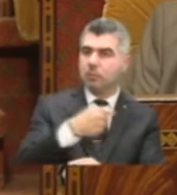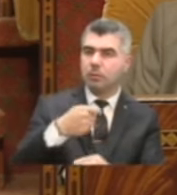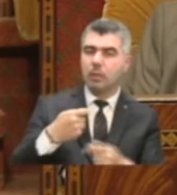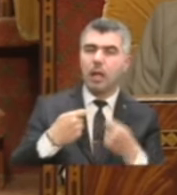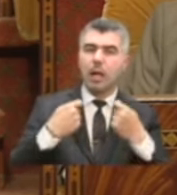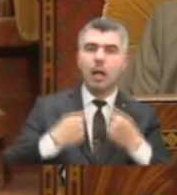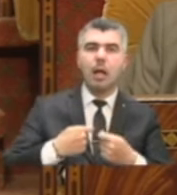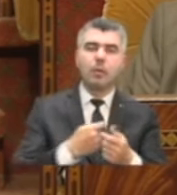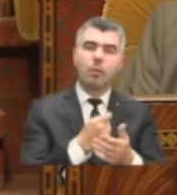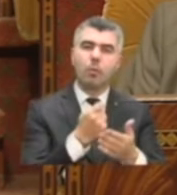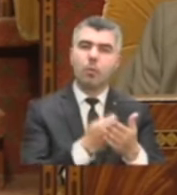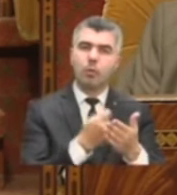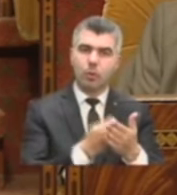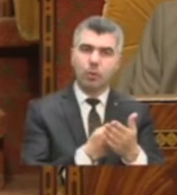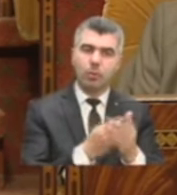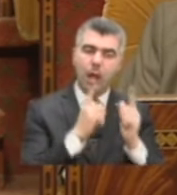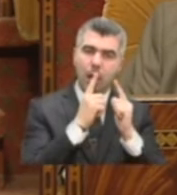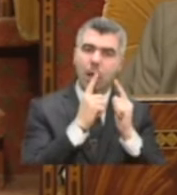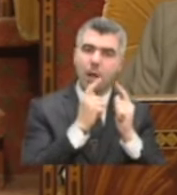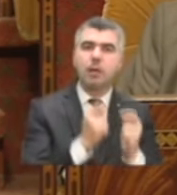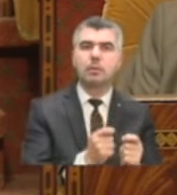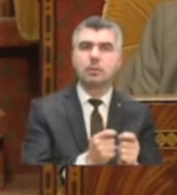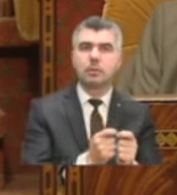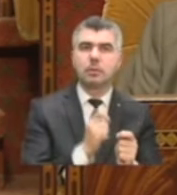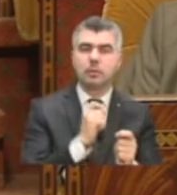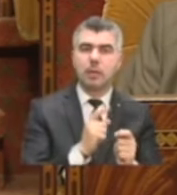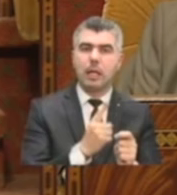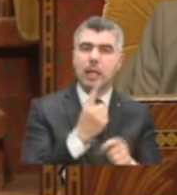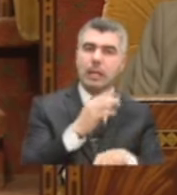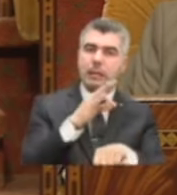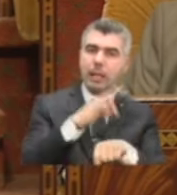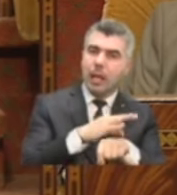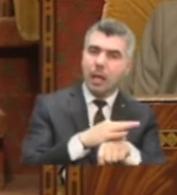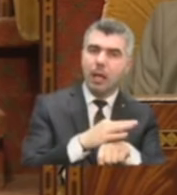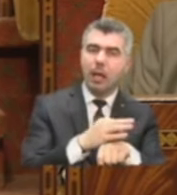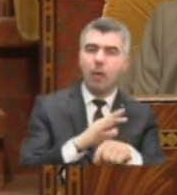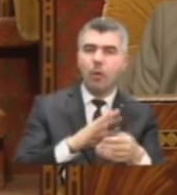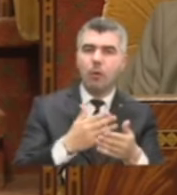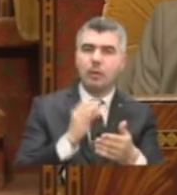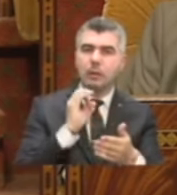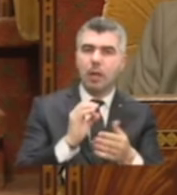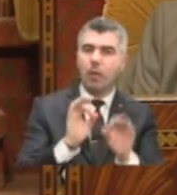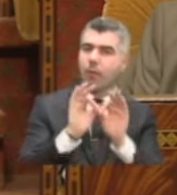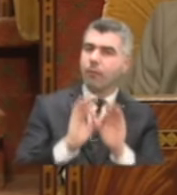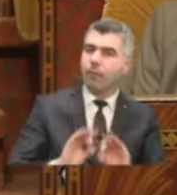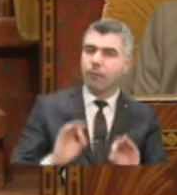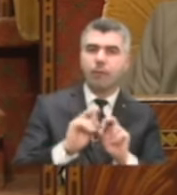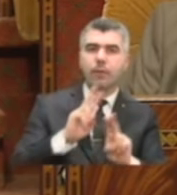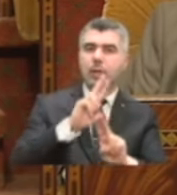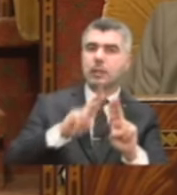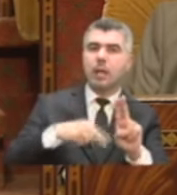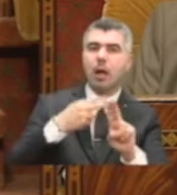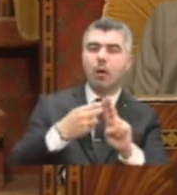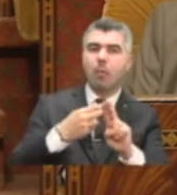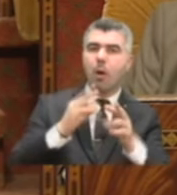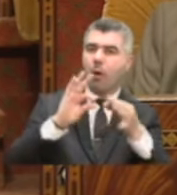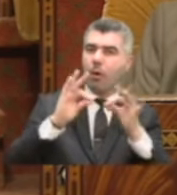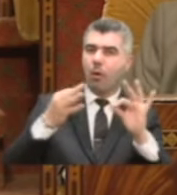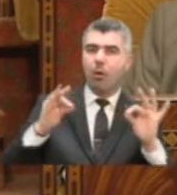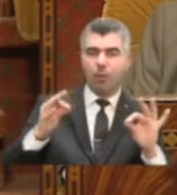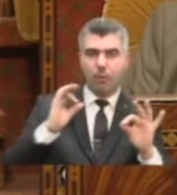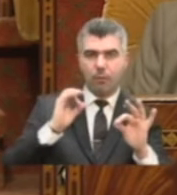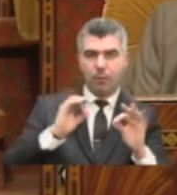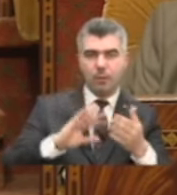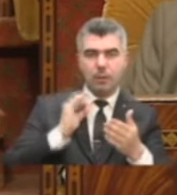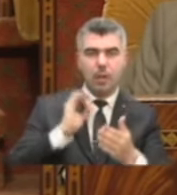للرئاسه مكتوب باش حنا يمكن نطلعوا عليه، نظرا لان دقيقه او دقيقه ونص لا يفي في مواضيع مهمه بحال مثلا الغاز ديال البوطان او